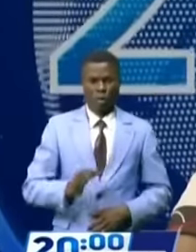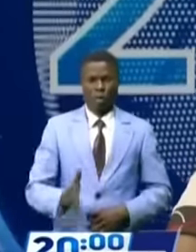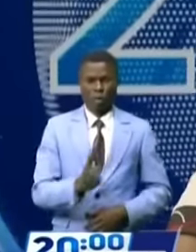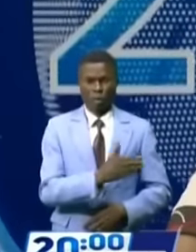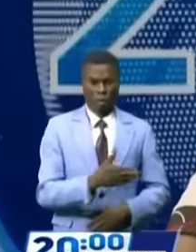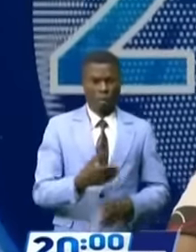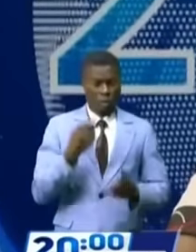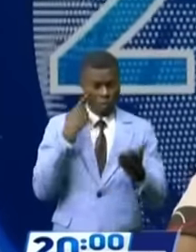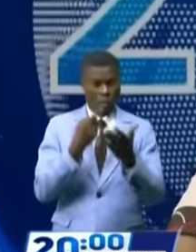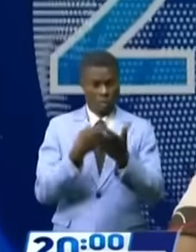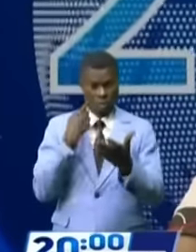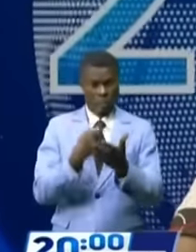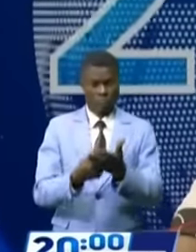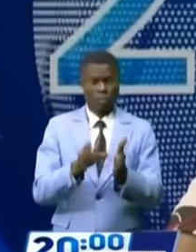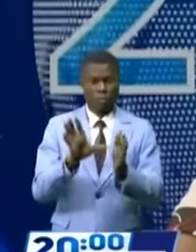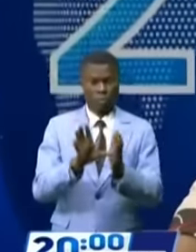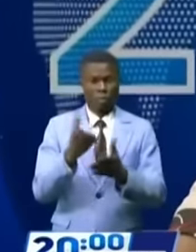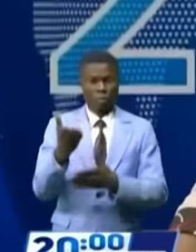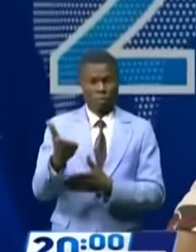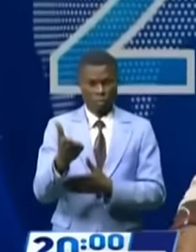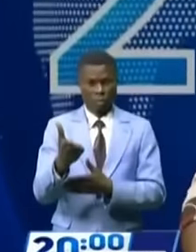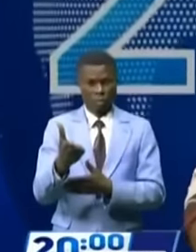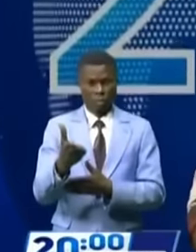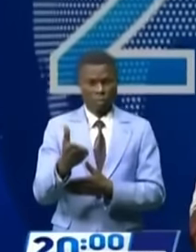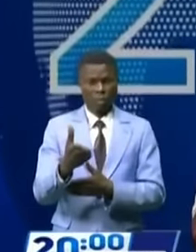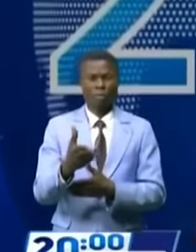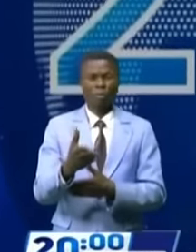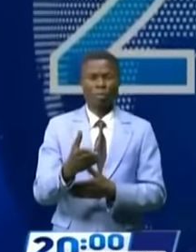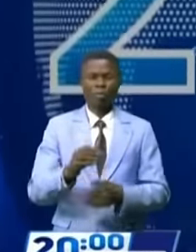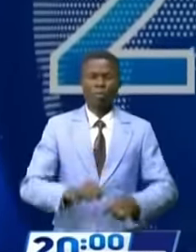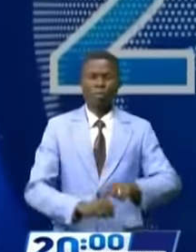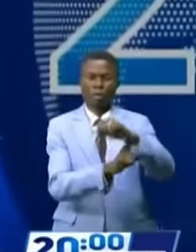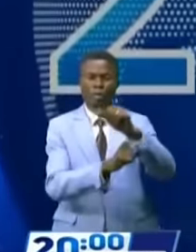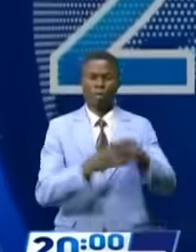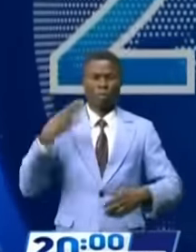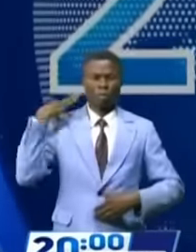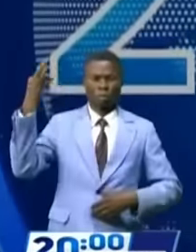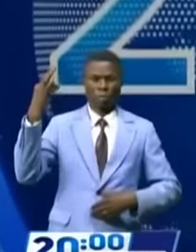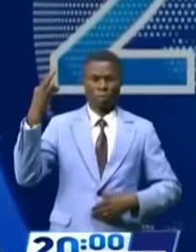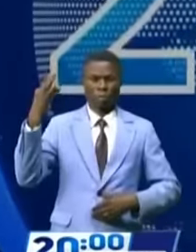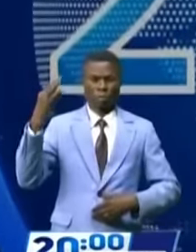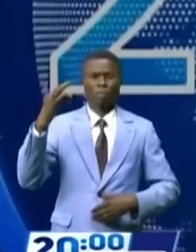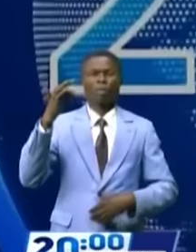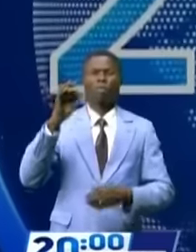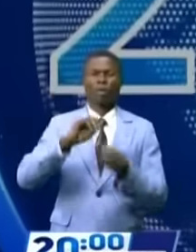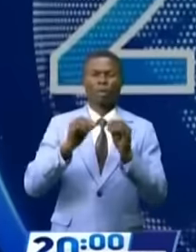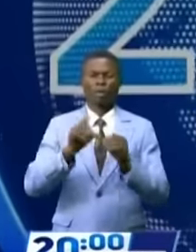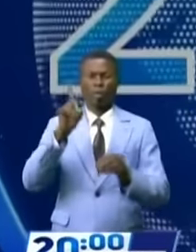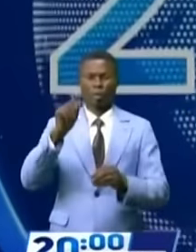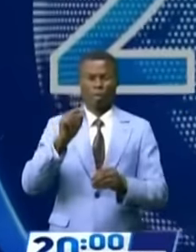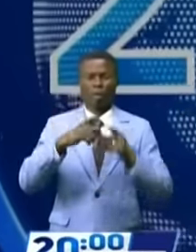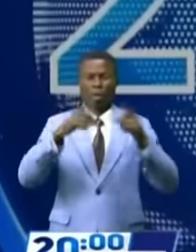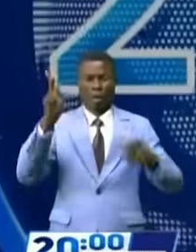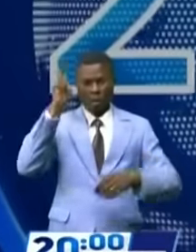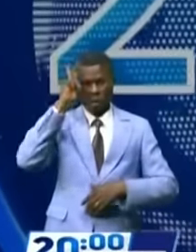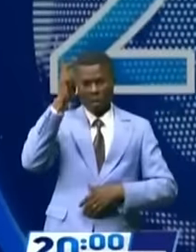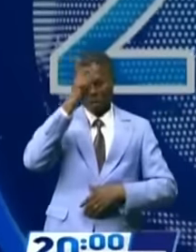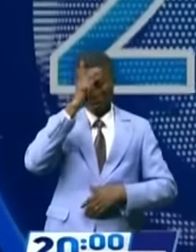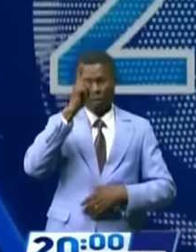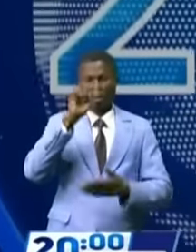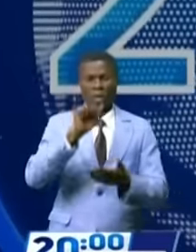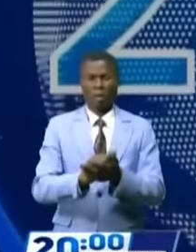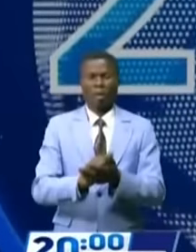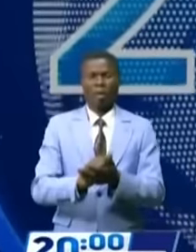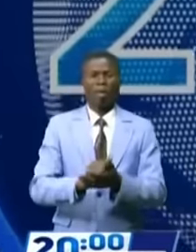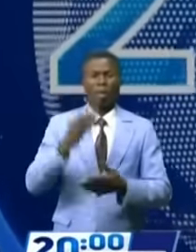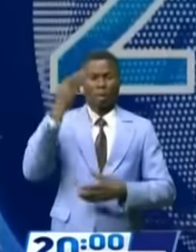Vous l'avez remarqué dans ces images, il accompagne le candidat numéro 20 en tournée électorale dans le Grand Katanga.